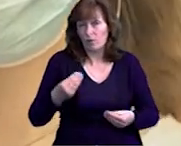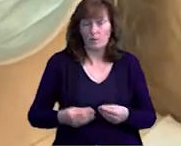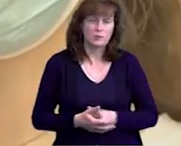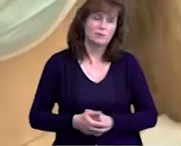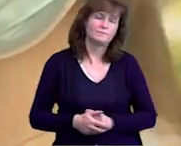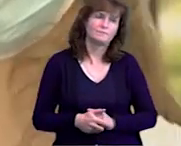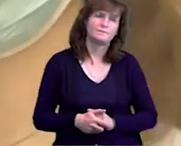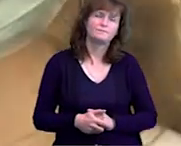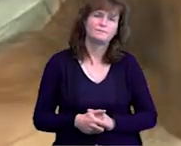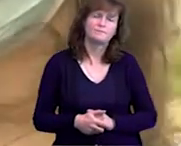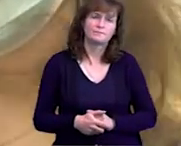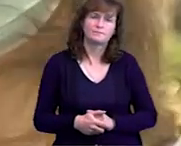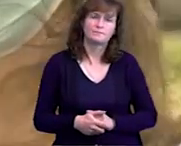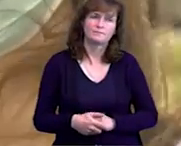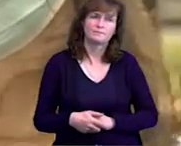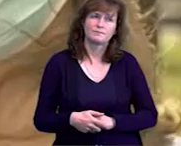стало.